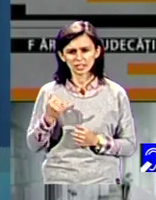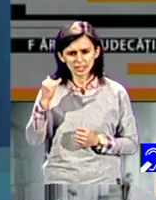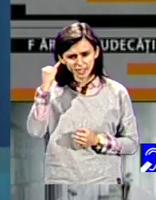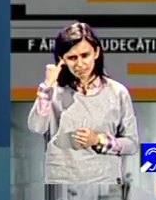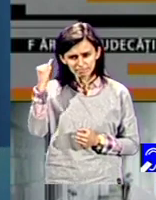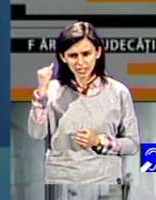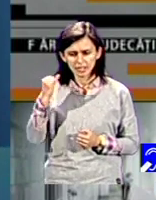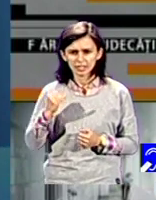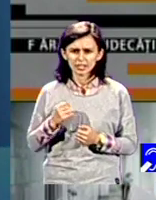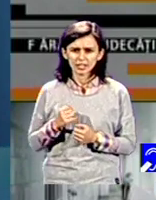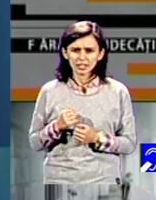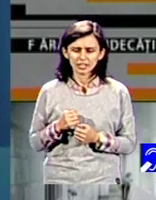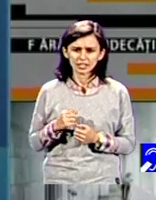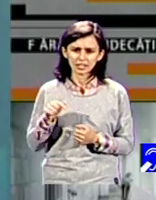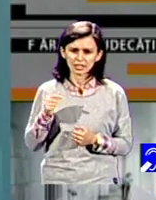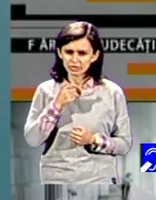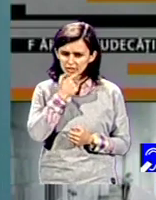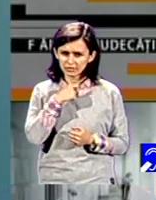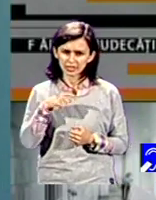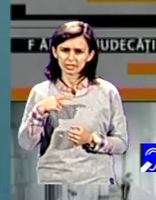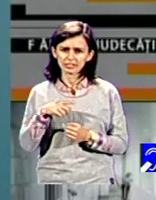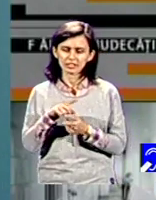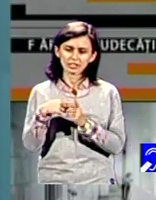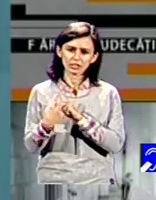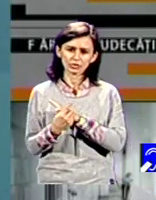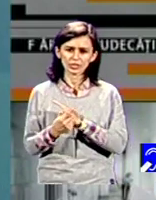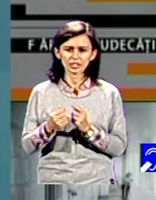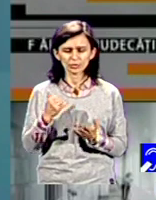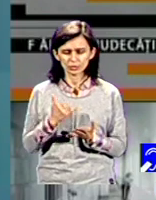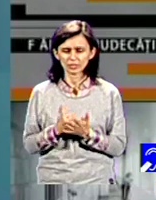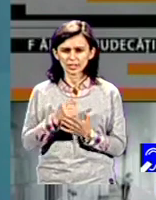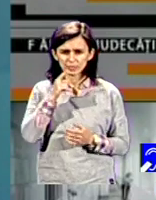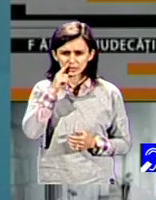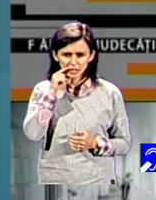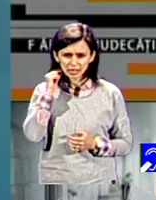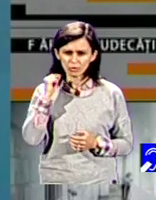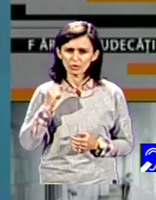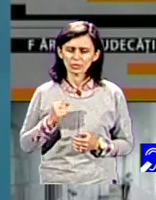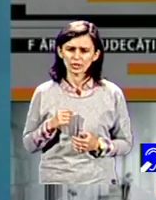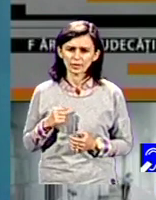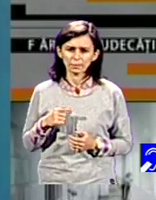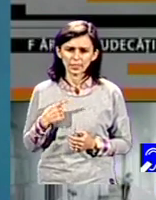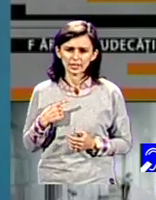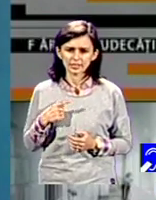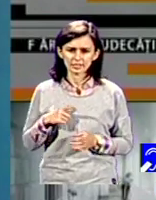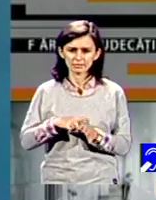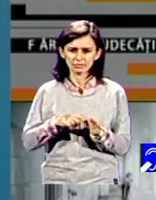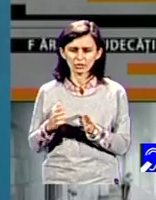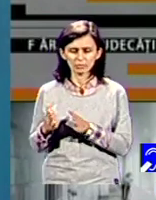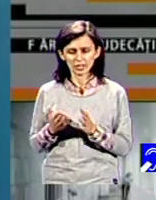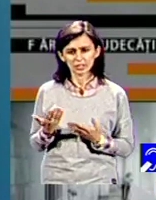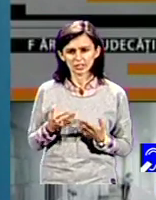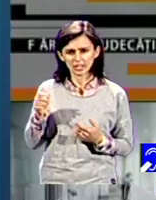sunt înlocuite cu drepturile omului e o perioadă fericită a omenirii persoanele cu